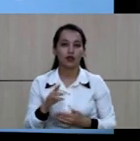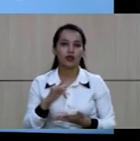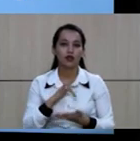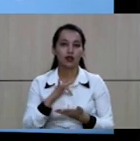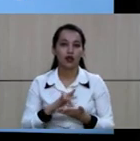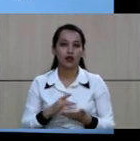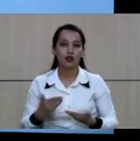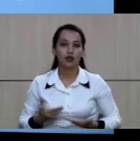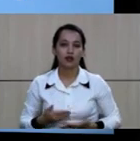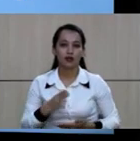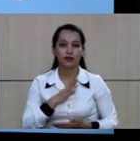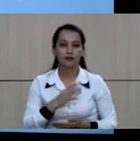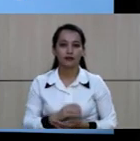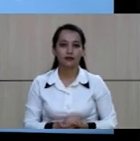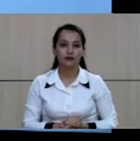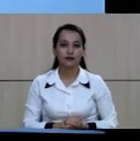kechiradi.